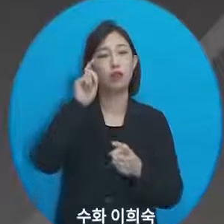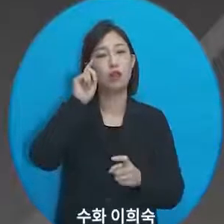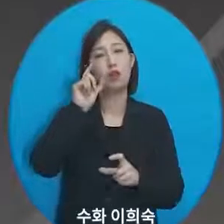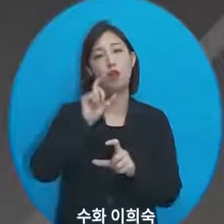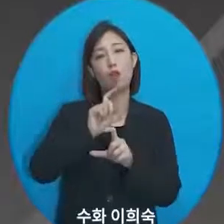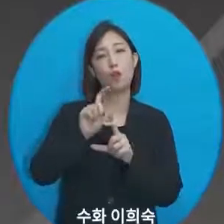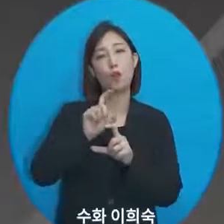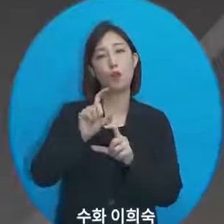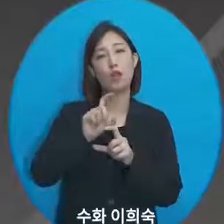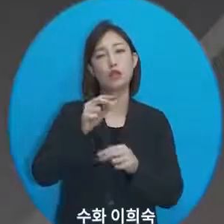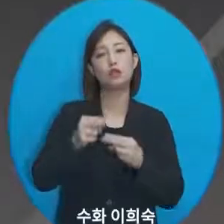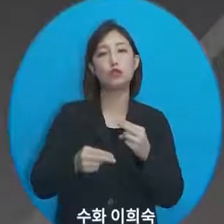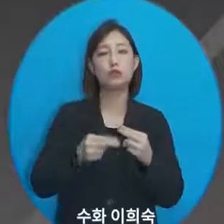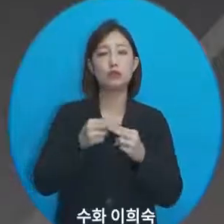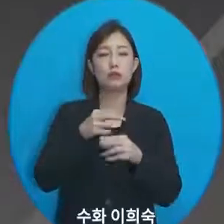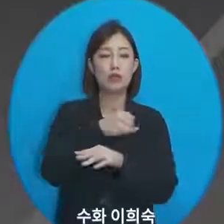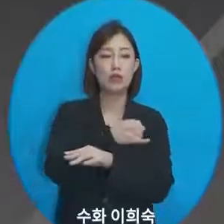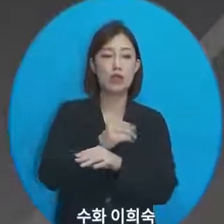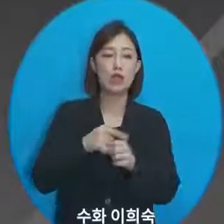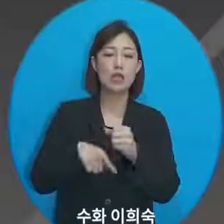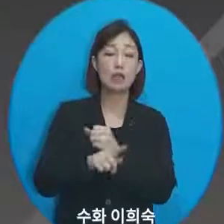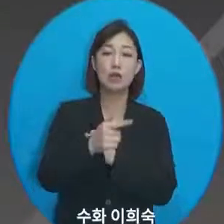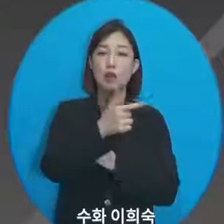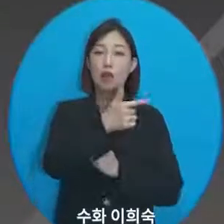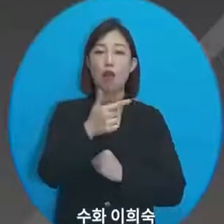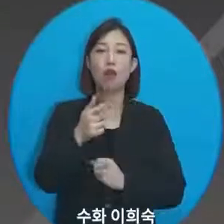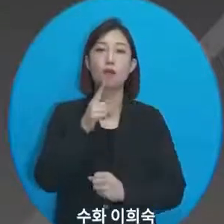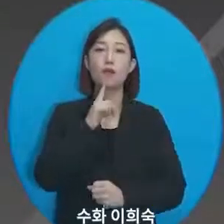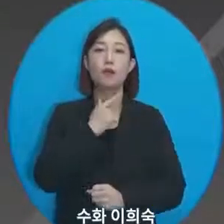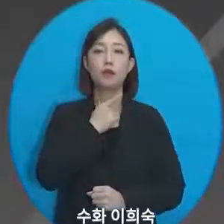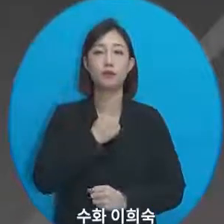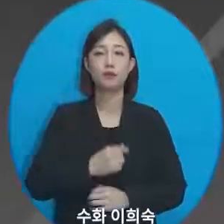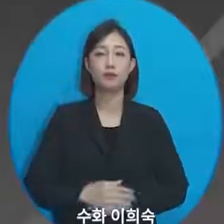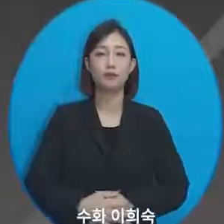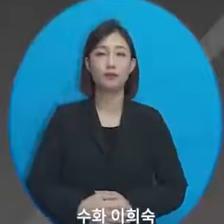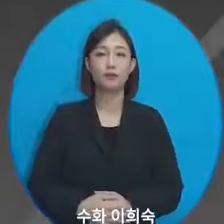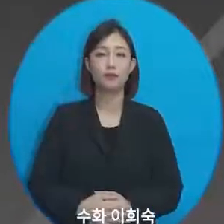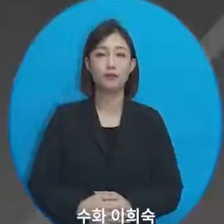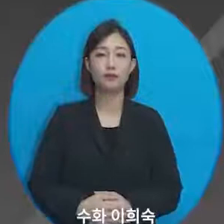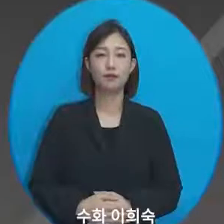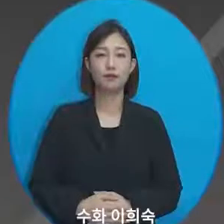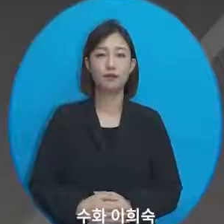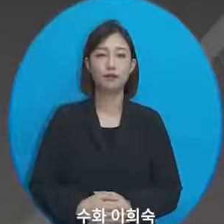데 유니버셜 디자인의 의미가 있다라고 말씀드릴 수가 있습니다.